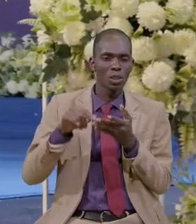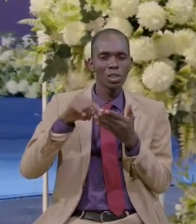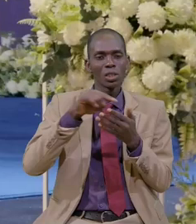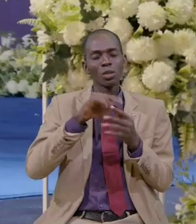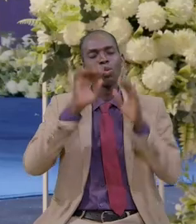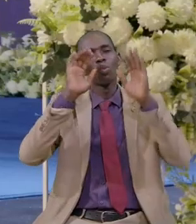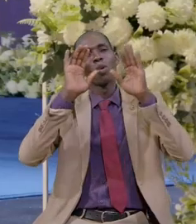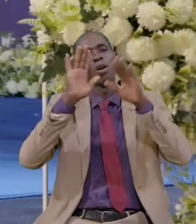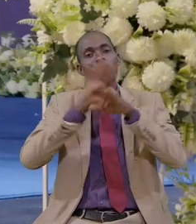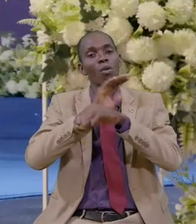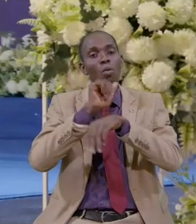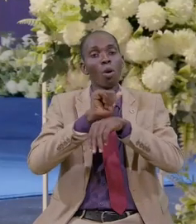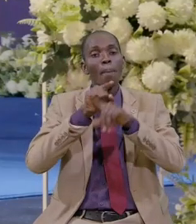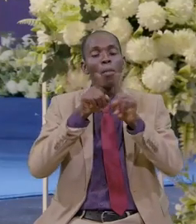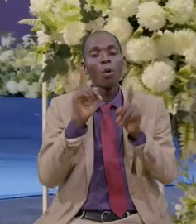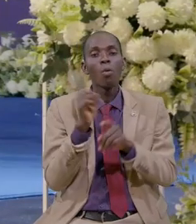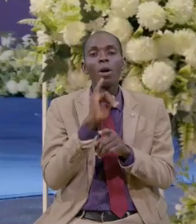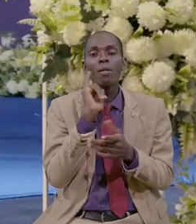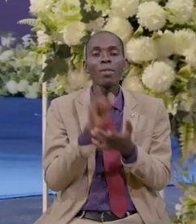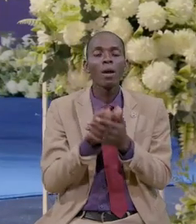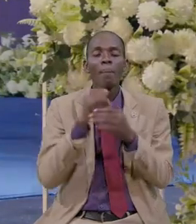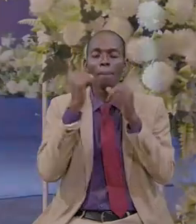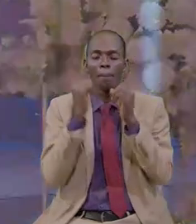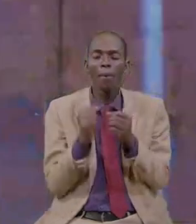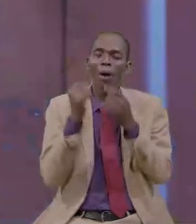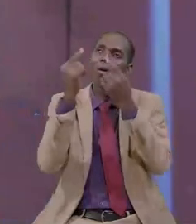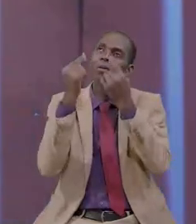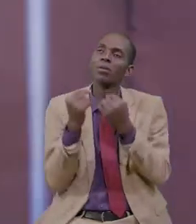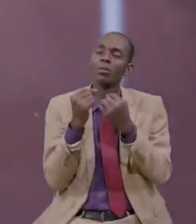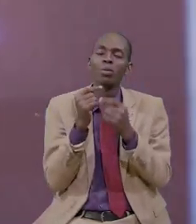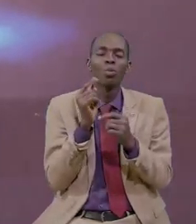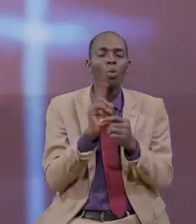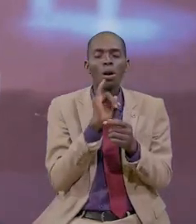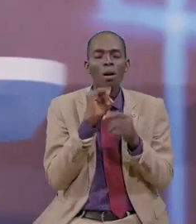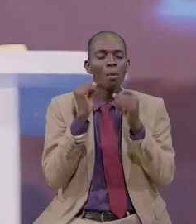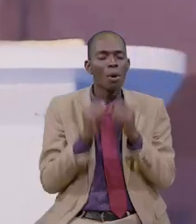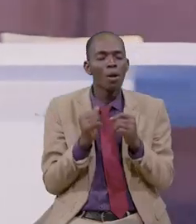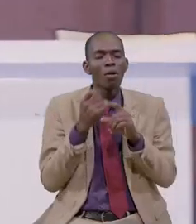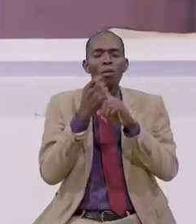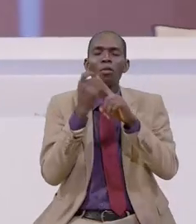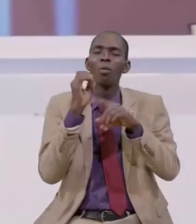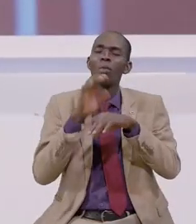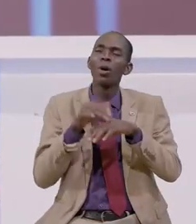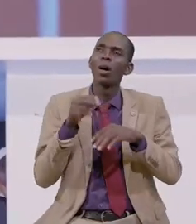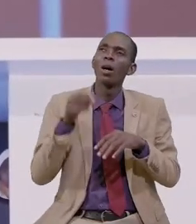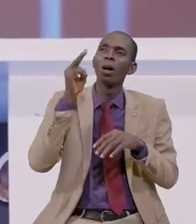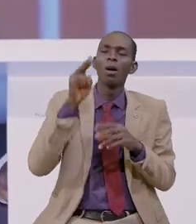puissance. Mais d'où est-ce que cette puissance est venue? Est-ce que c'est la puissance d'en haut? Vérifiez. Ou bien c'est d'en